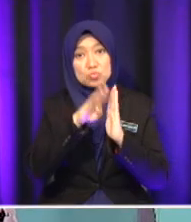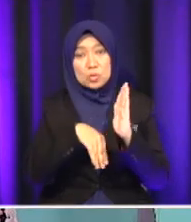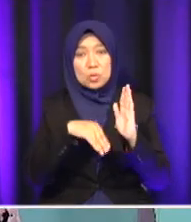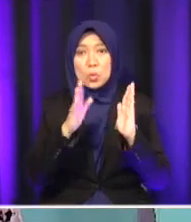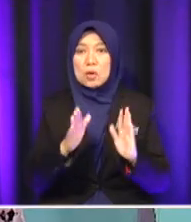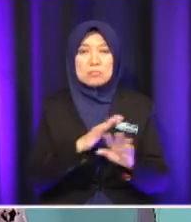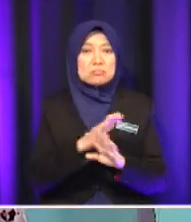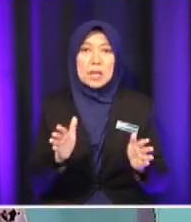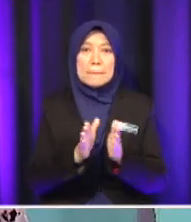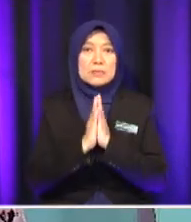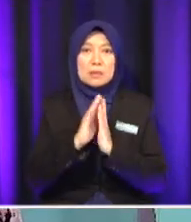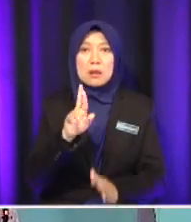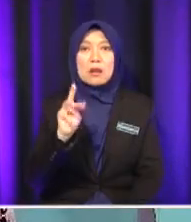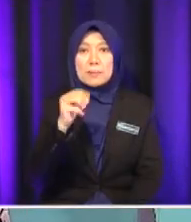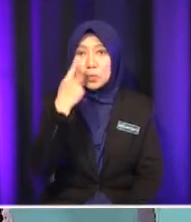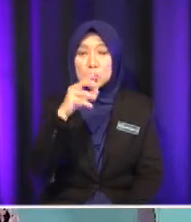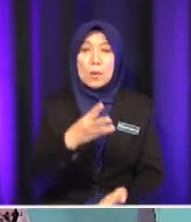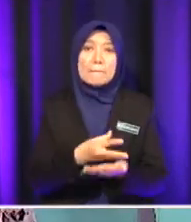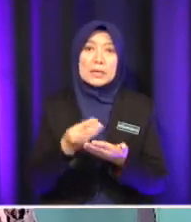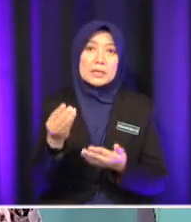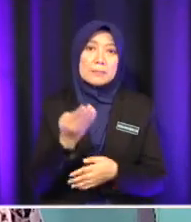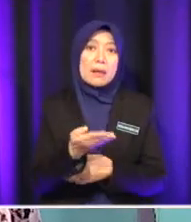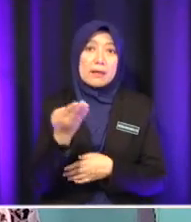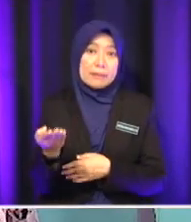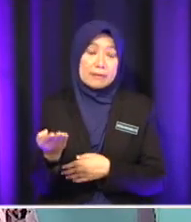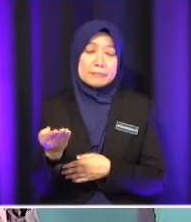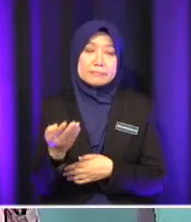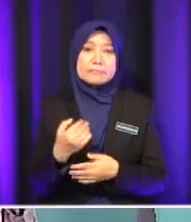minta untuk membeli barang tempat